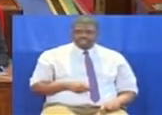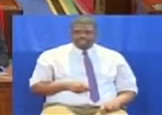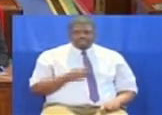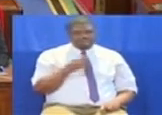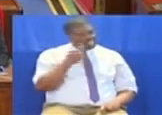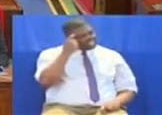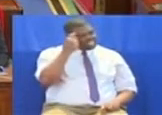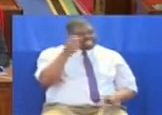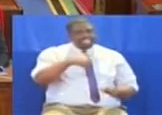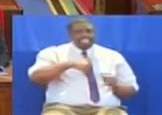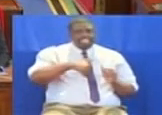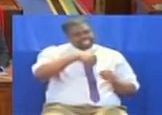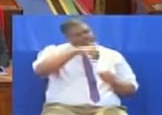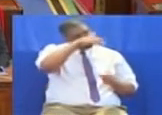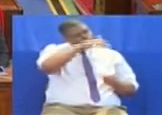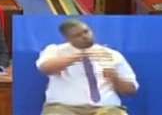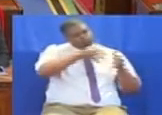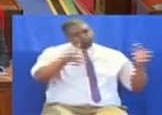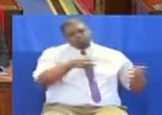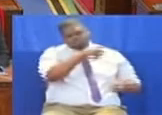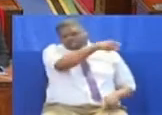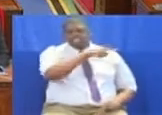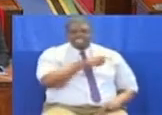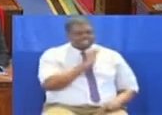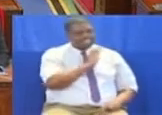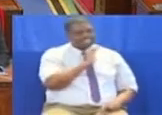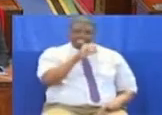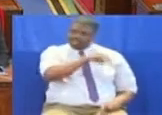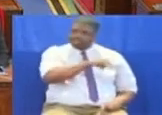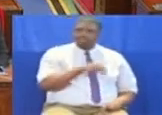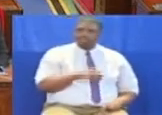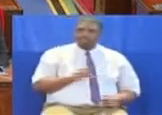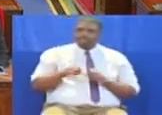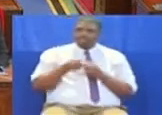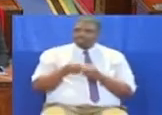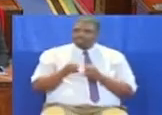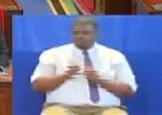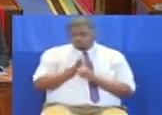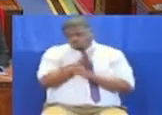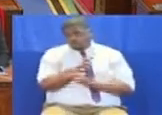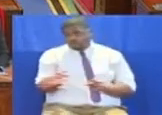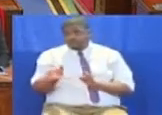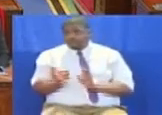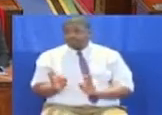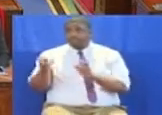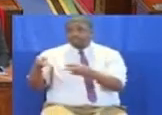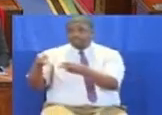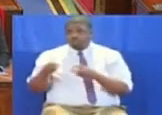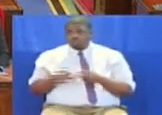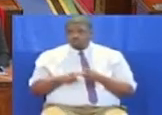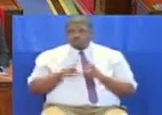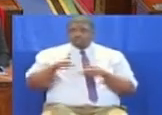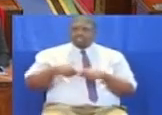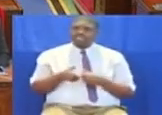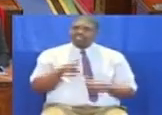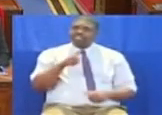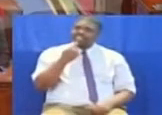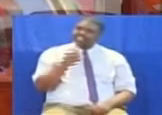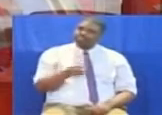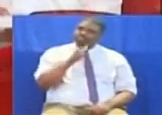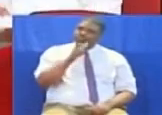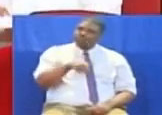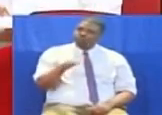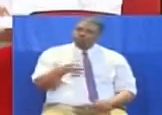tumepata tuwafix vizuri. Lakini ulikwepa ule mtego. lakini watu ambao ndo nasema tu watu wasiokuwa na